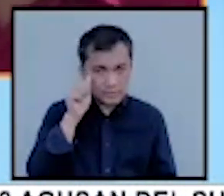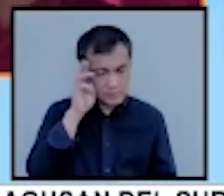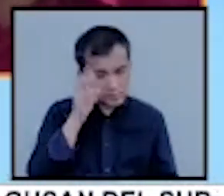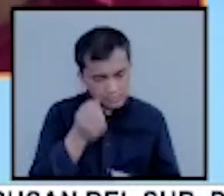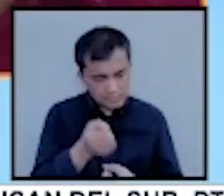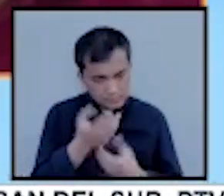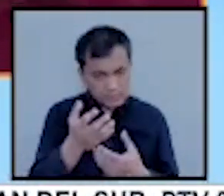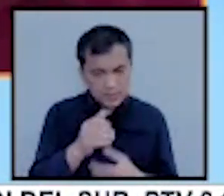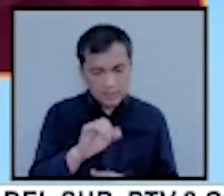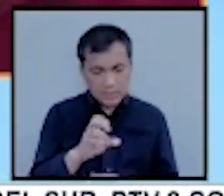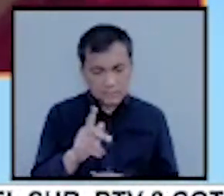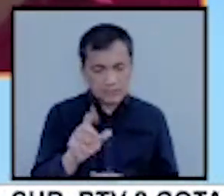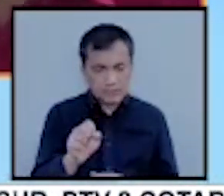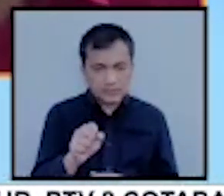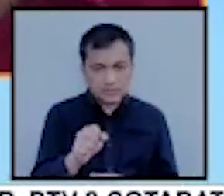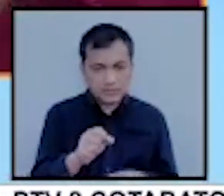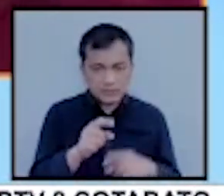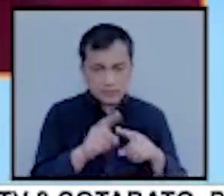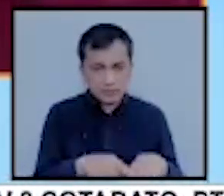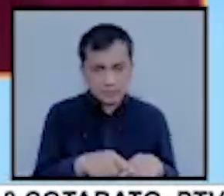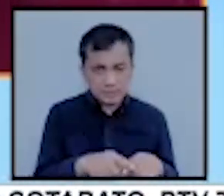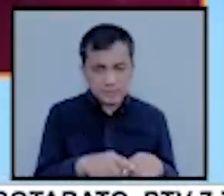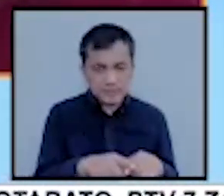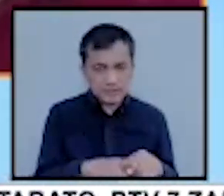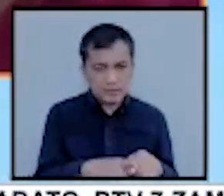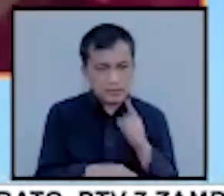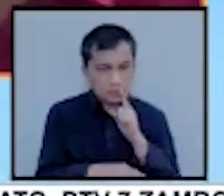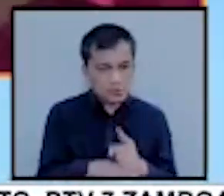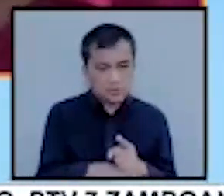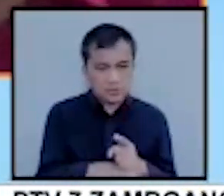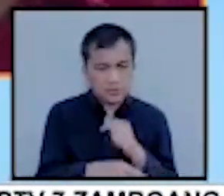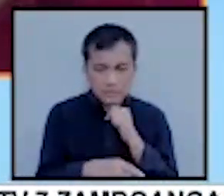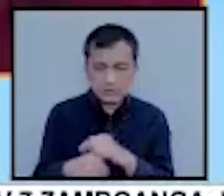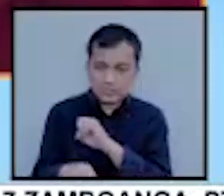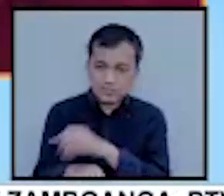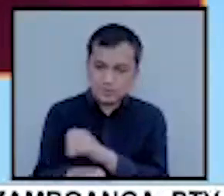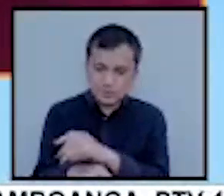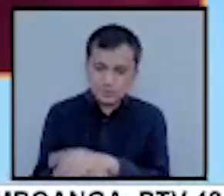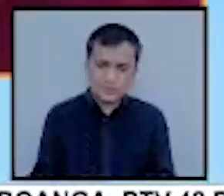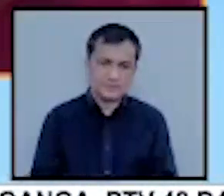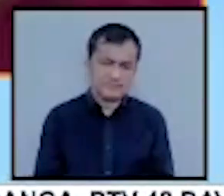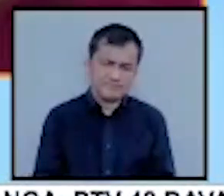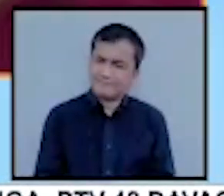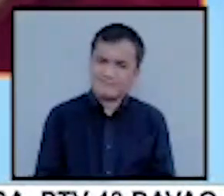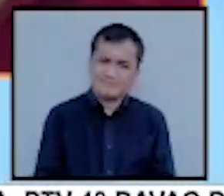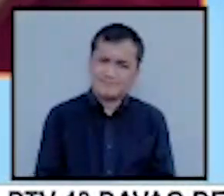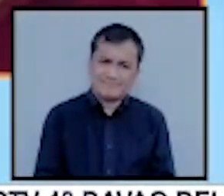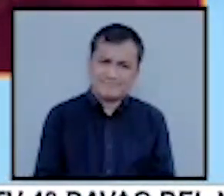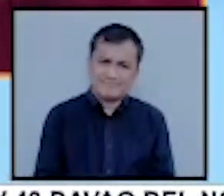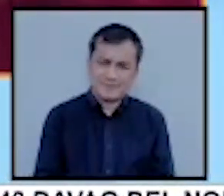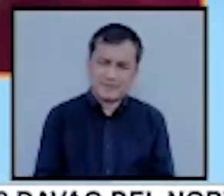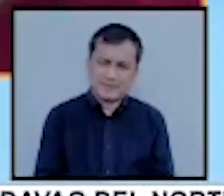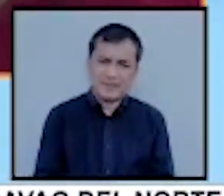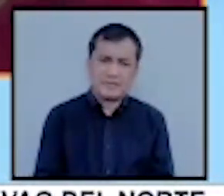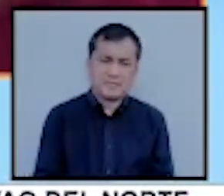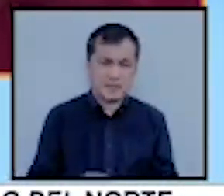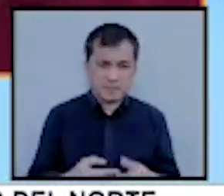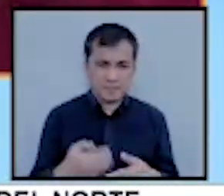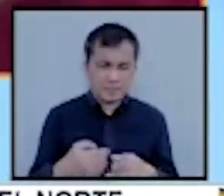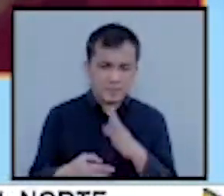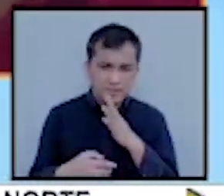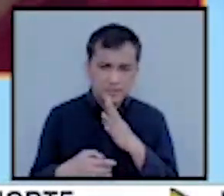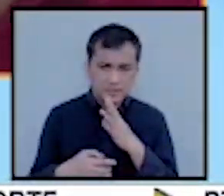sa katotohanan, hindi nakabase sa hearsay, hindi base sa nakadinig mo lang. Dapat bago tayo magsalita, may prueba, may